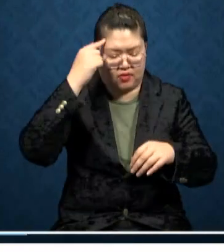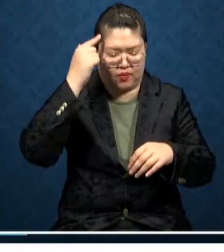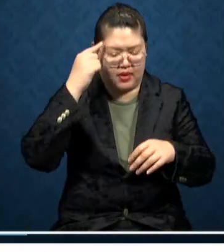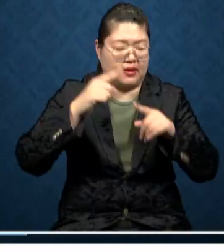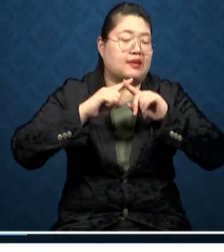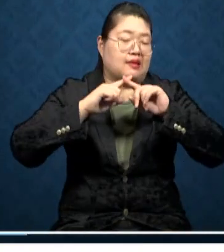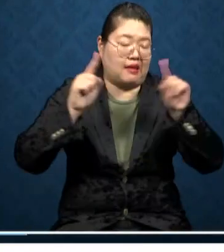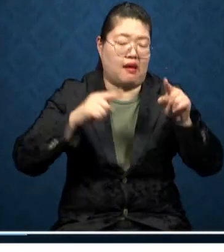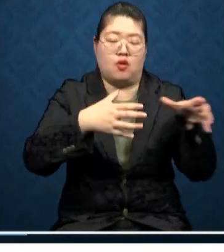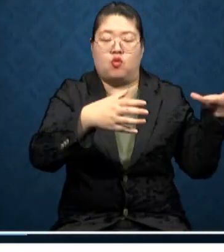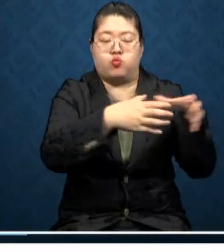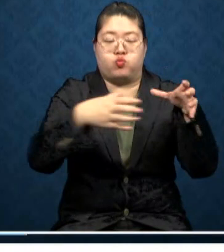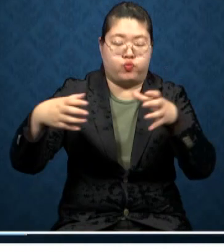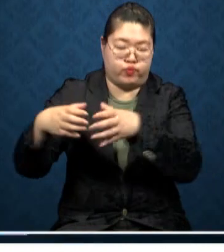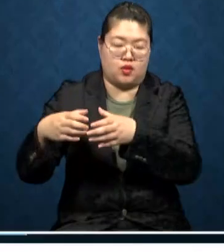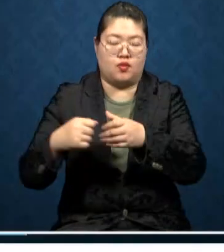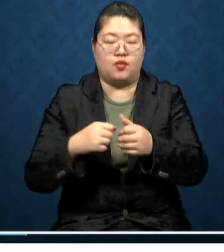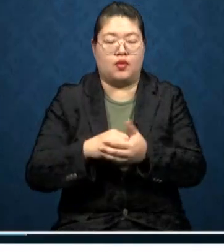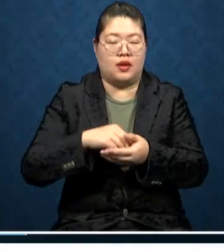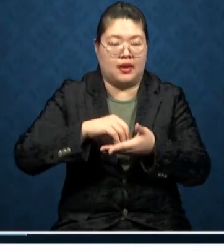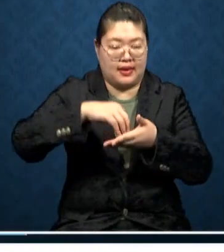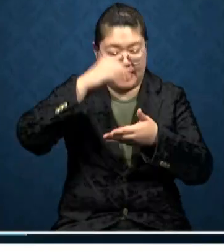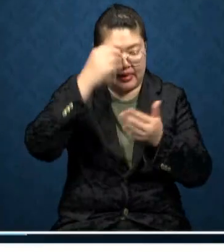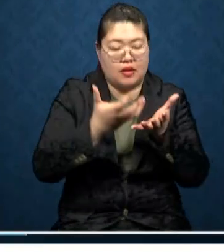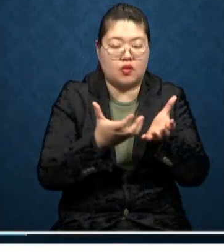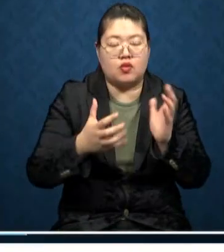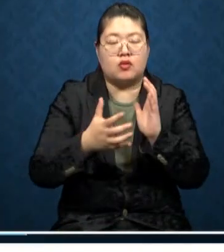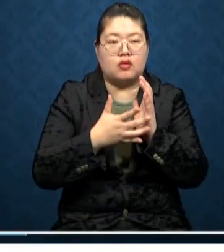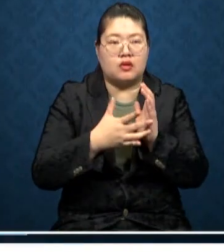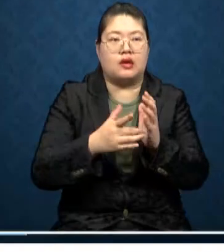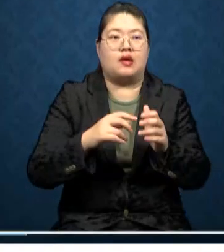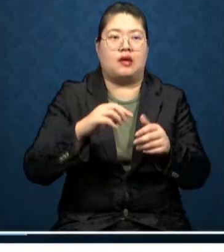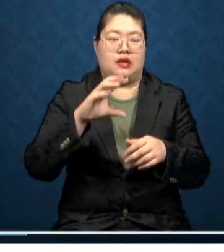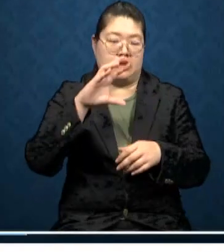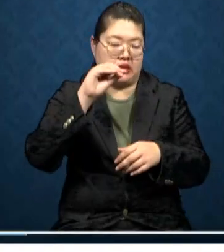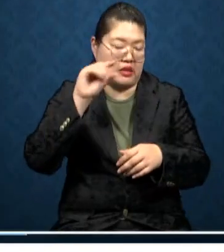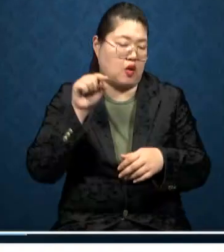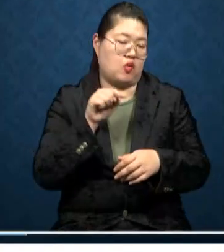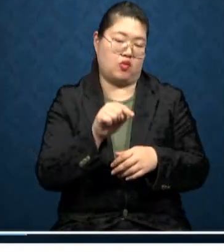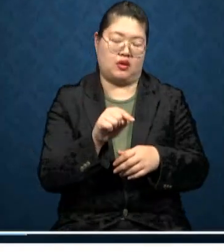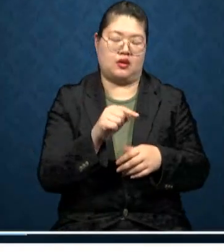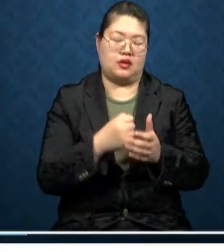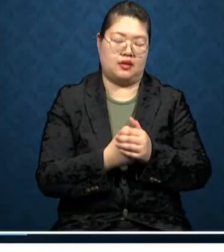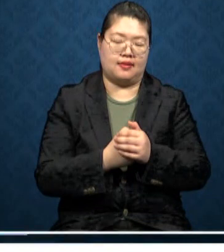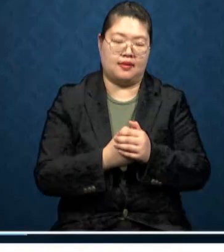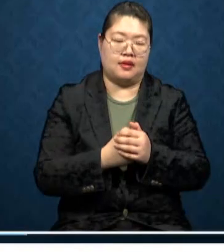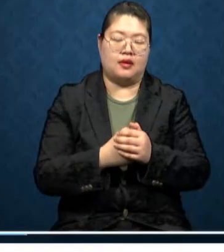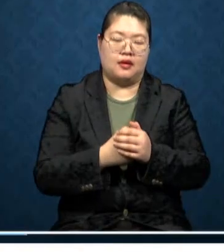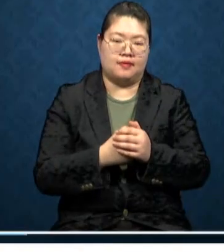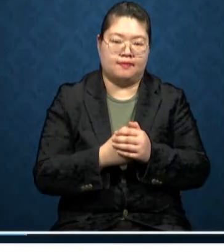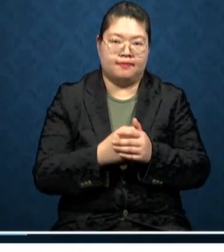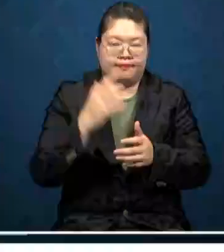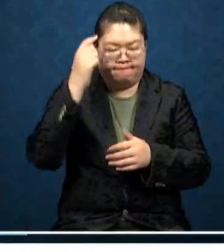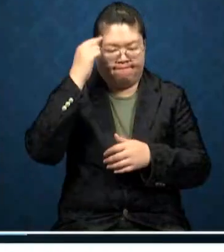คิดการศึกษาและทดสอบการใช้นวัตกรรมทางปัญญา STสตมครั้งนี้จึงเป็นการเปิดมาตรการเชิงรุก